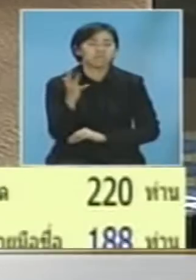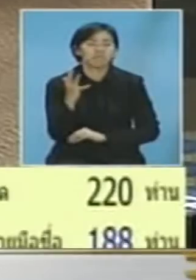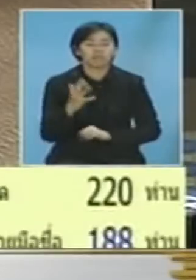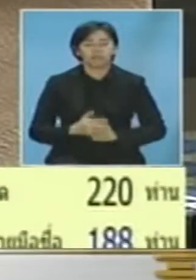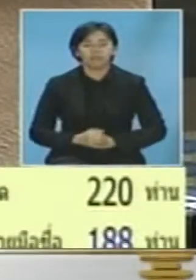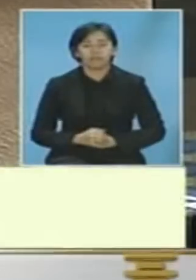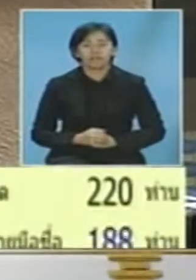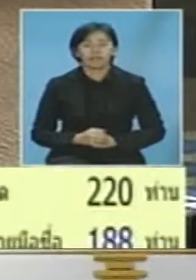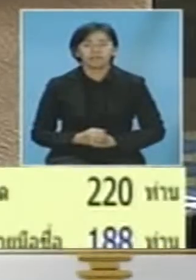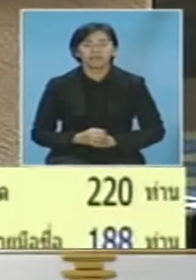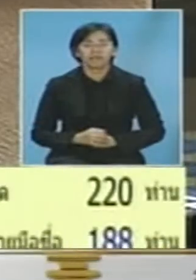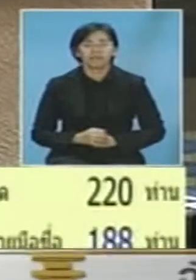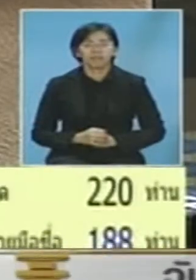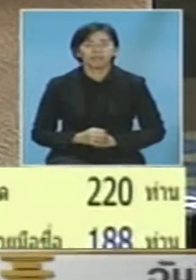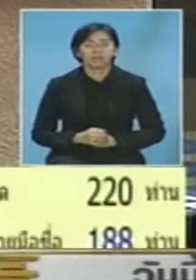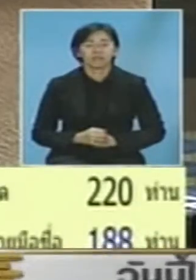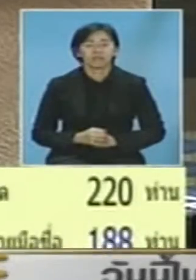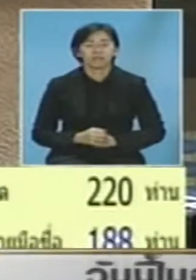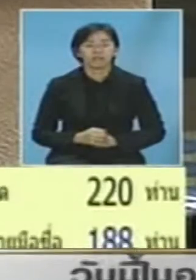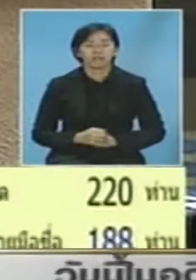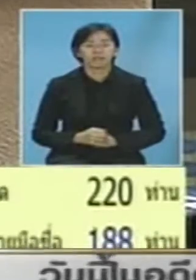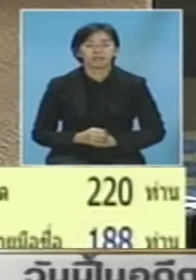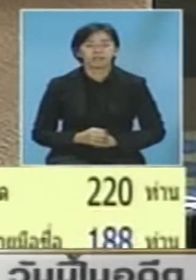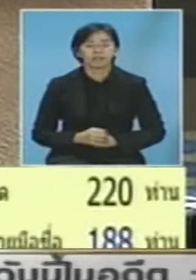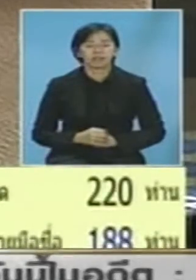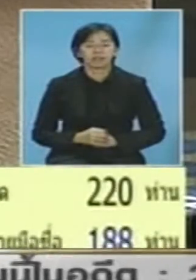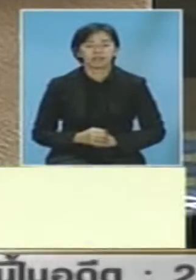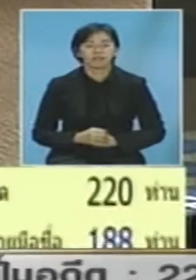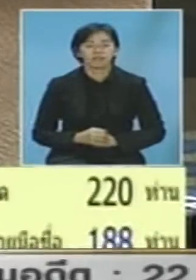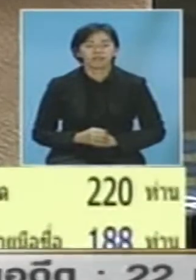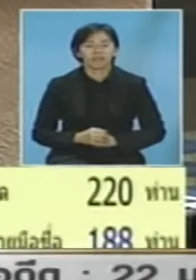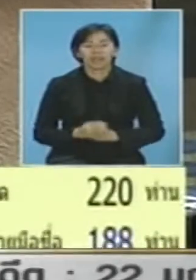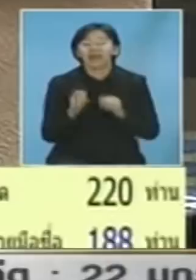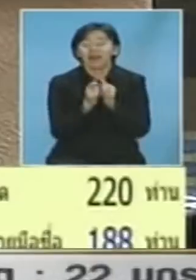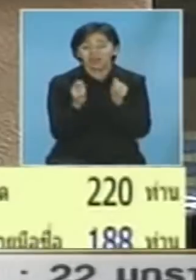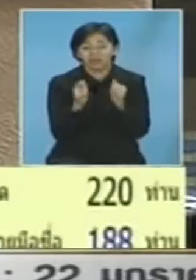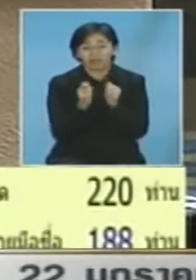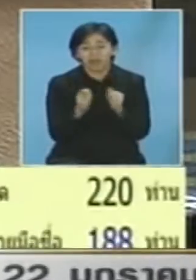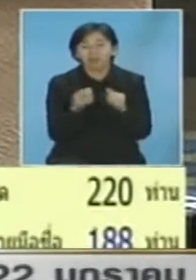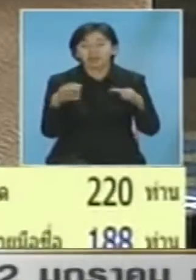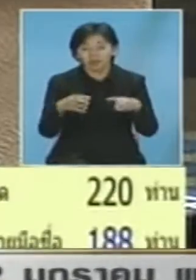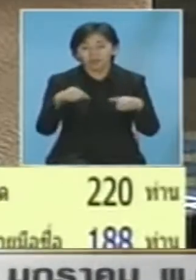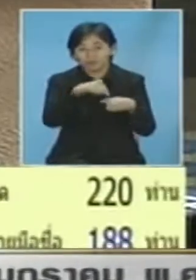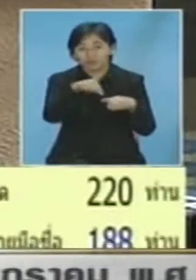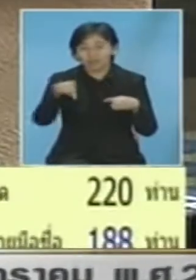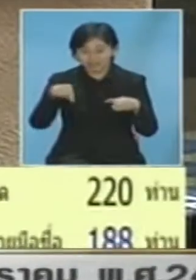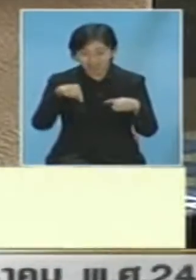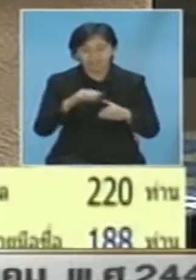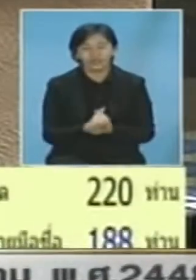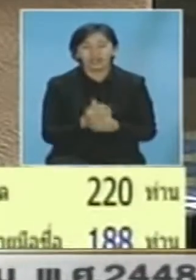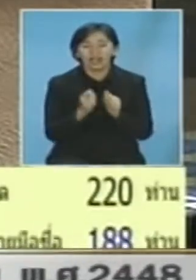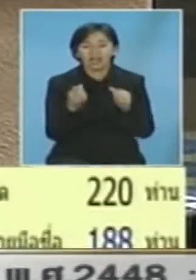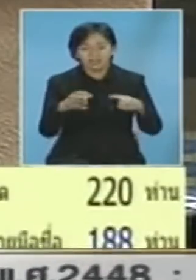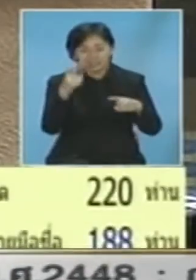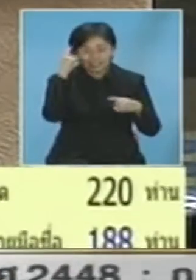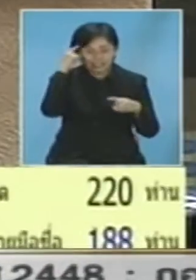ไม่หากคณะอนุกรรมการชุดนี้มีเจตนาที่